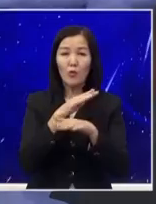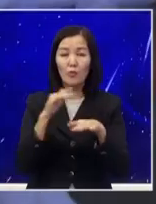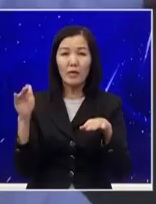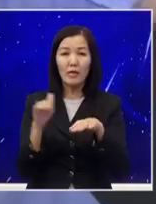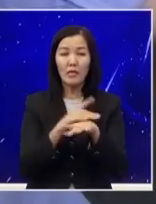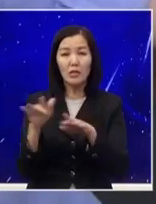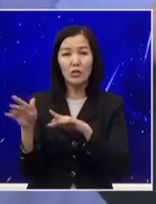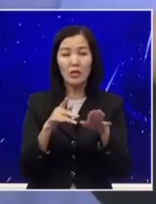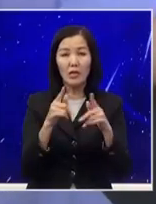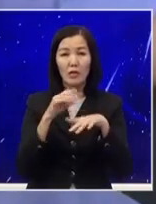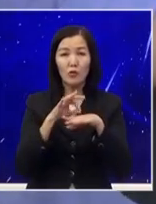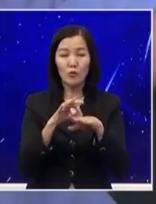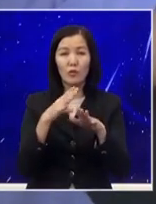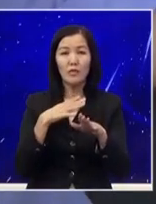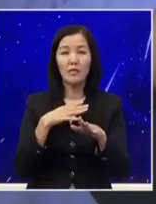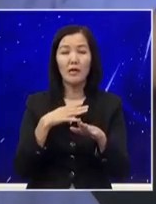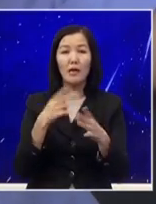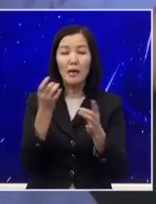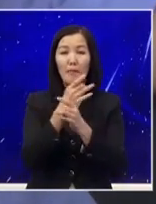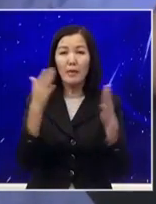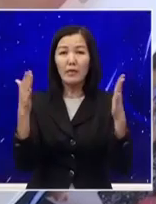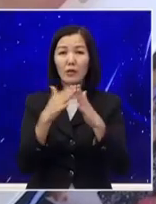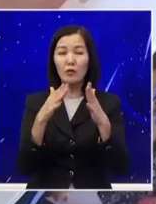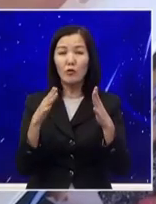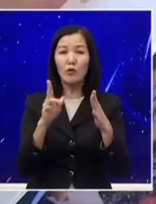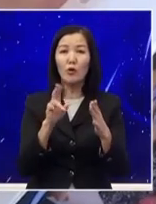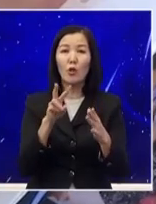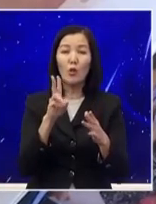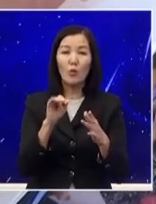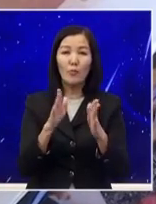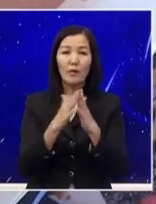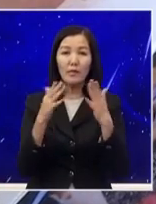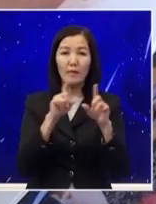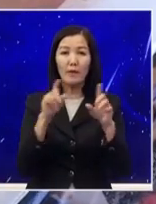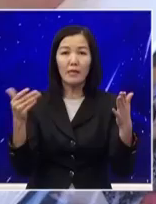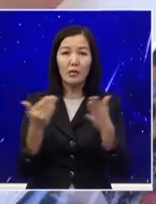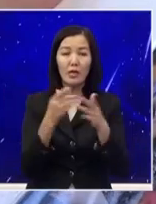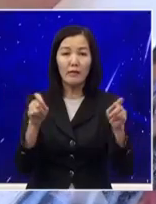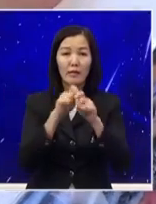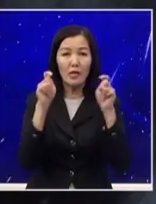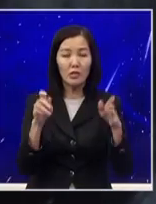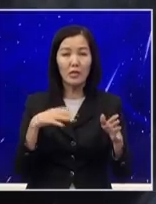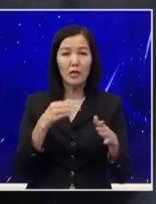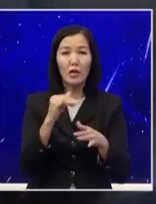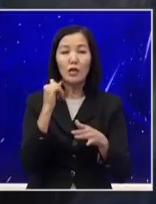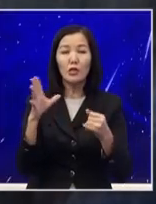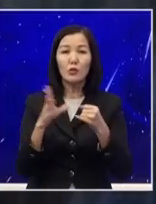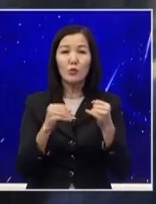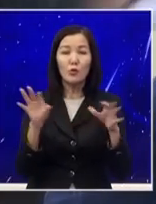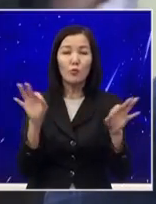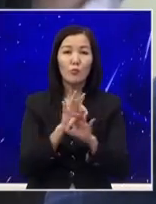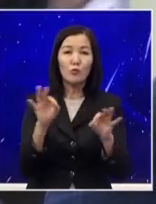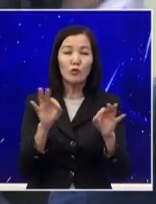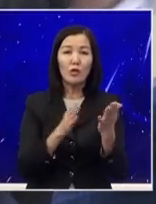істер ұйымдастырды. Облыс аудандарында көптеген мәдениет үйі, клубтар, кітапханалар жаңадан пайдалануға берілді. Жетісу өлкесі музыкалық